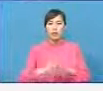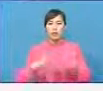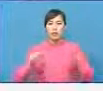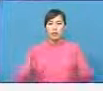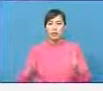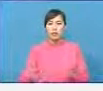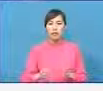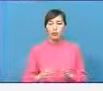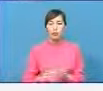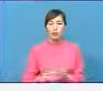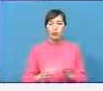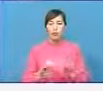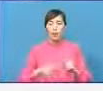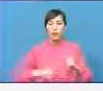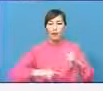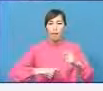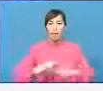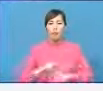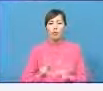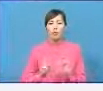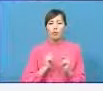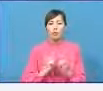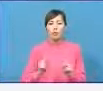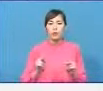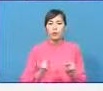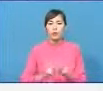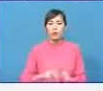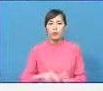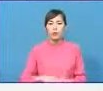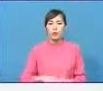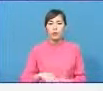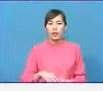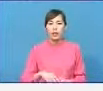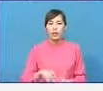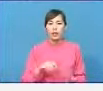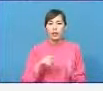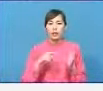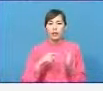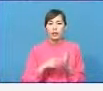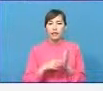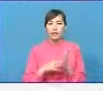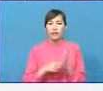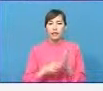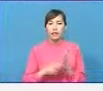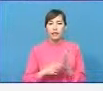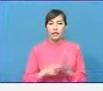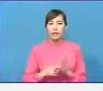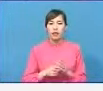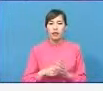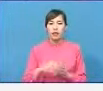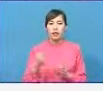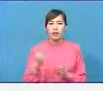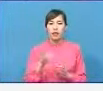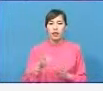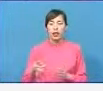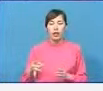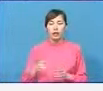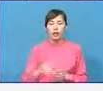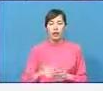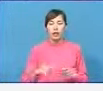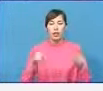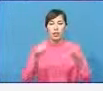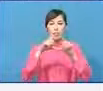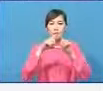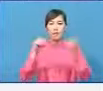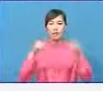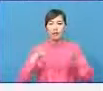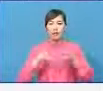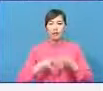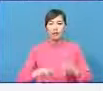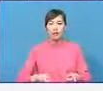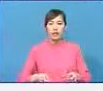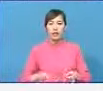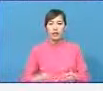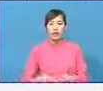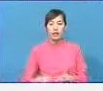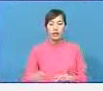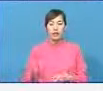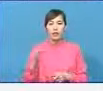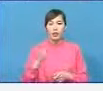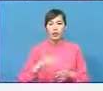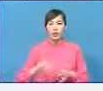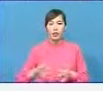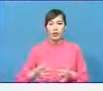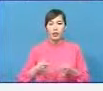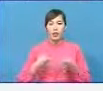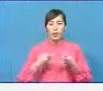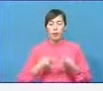беретін ұрпақ өсіруді мұрат етеді. Балалар қорғау күніне орай біз Шардара аудандық перзентханасына келіп, аудандағы